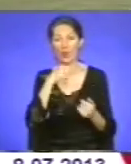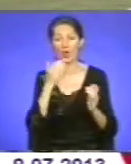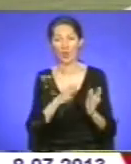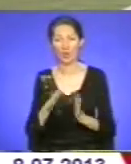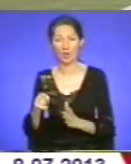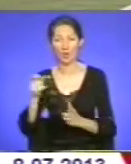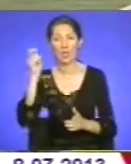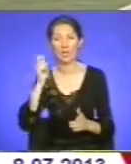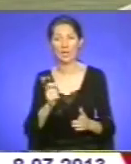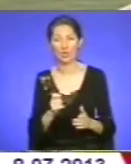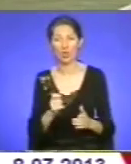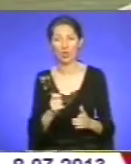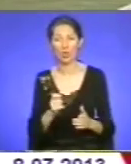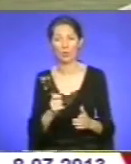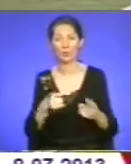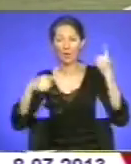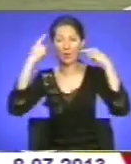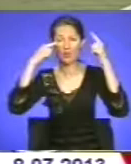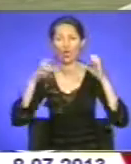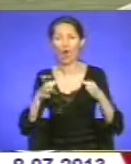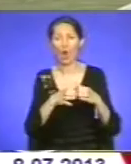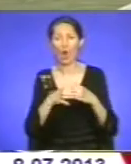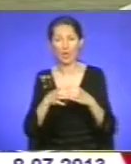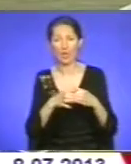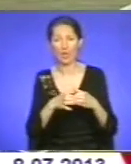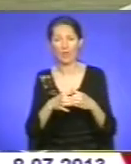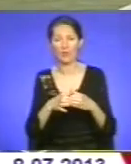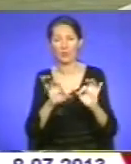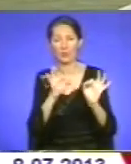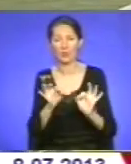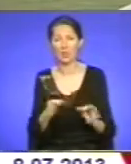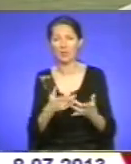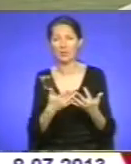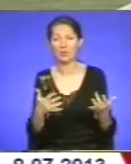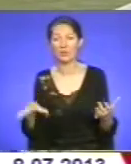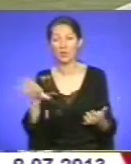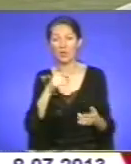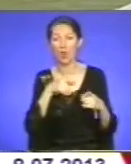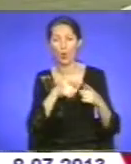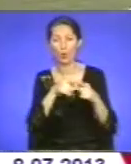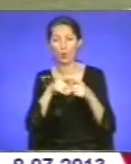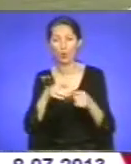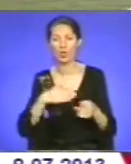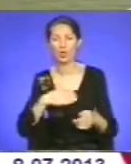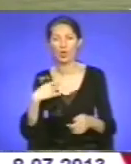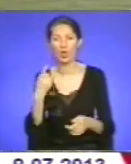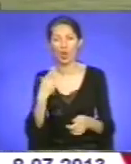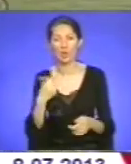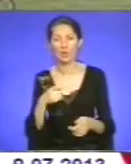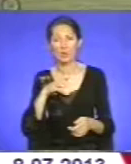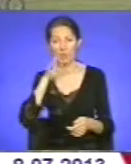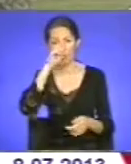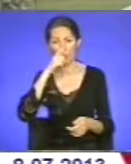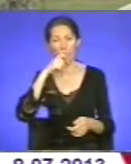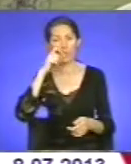сюди приїжджають творчі колективи з усіх куточків нашого краю, з нашої області. Сьогодні представлені